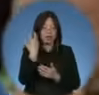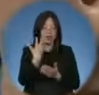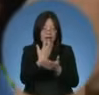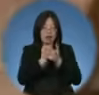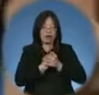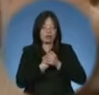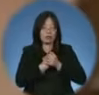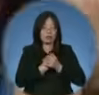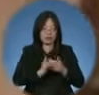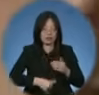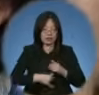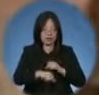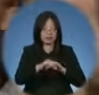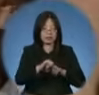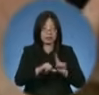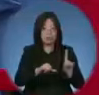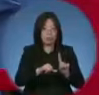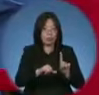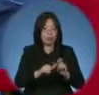자식들